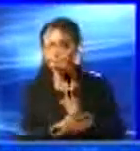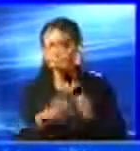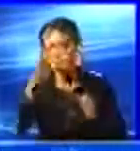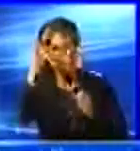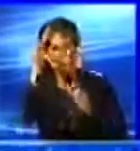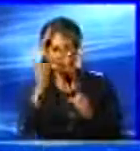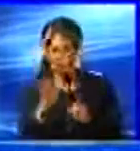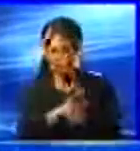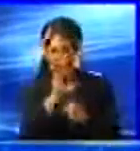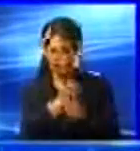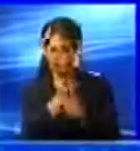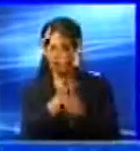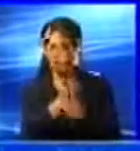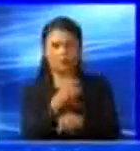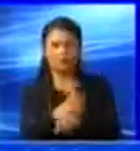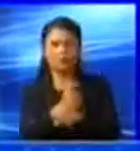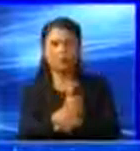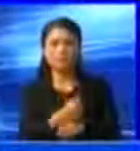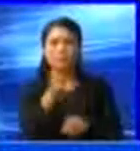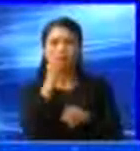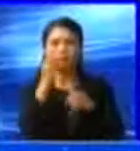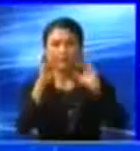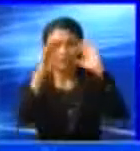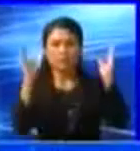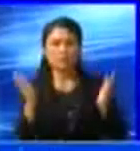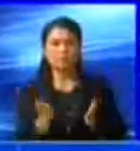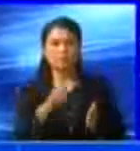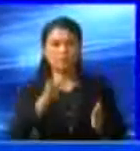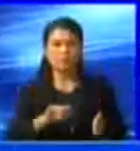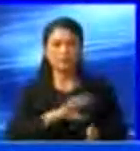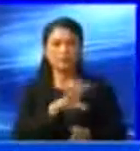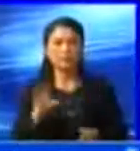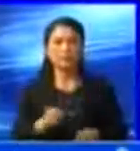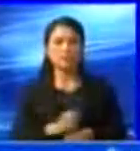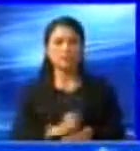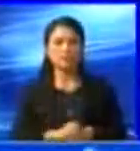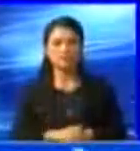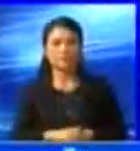មកបំពេញភារកិច្ចជានាយកនៃអង្គការស្បៀងអាហារពិភពលោកប្រចាំកម្ពុជា